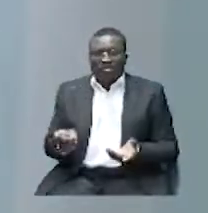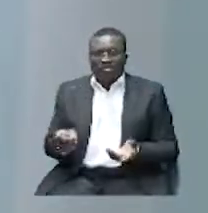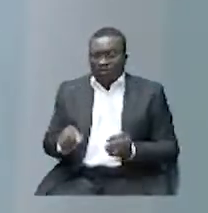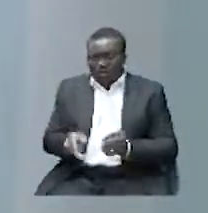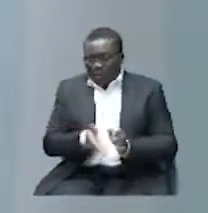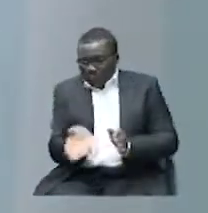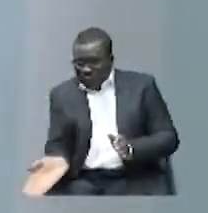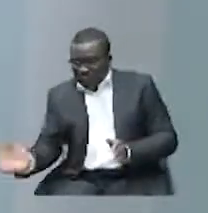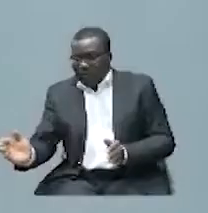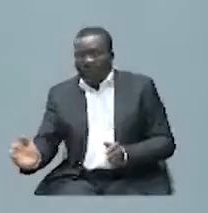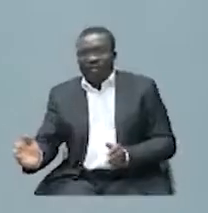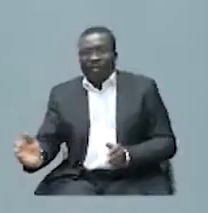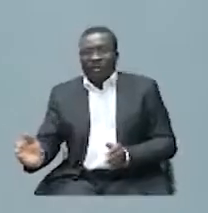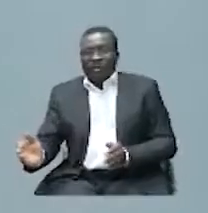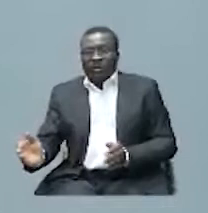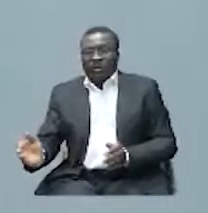dériver,